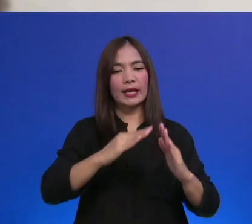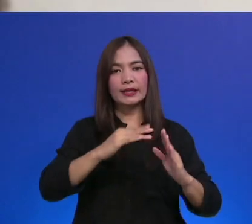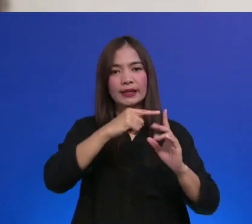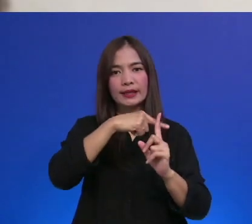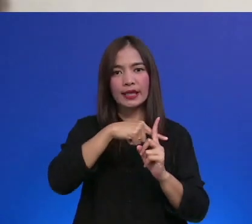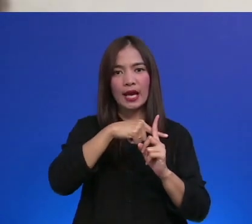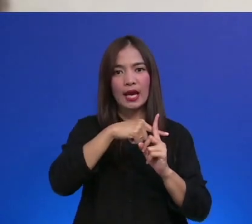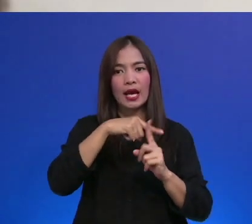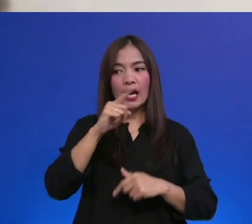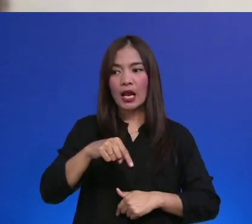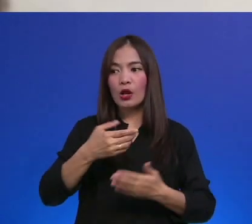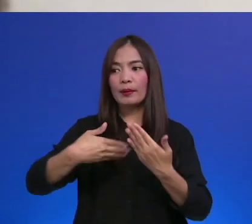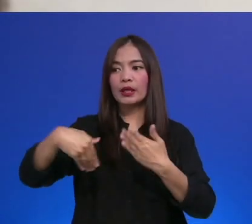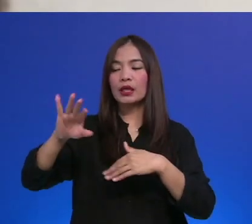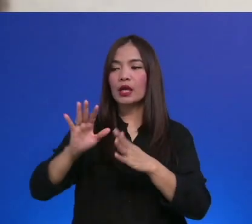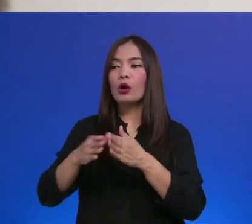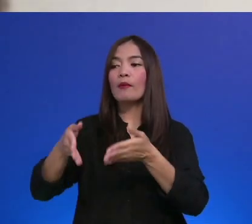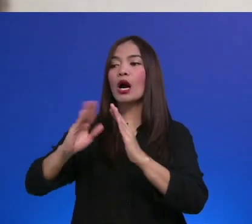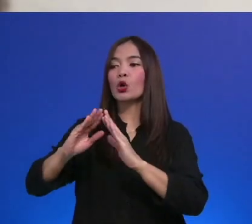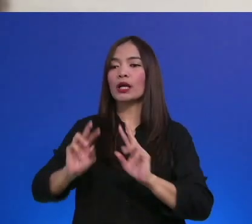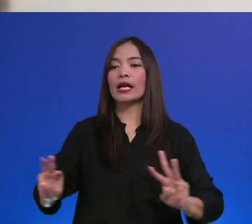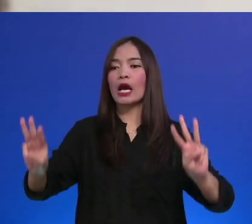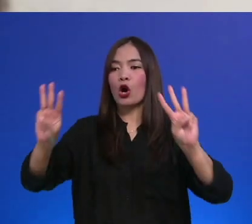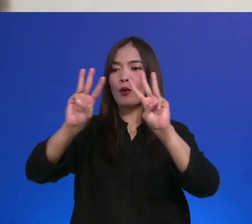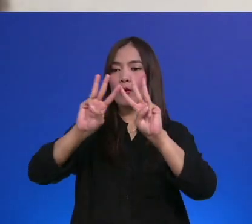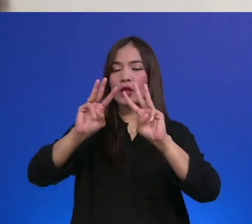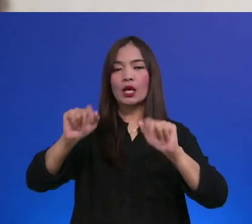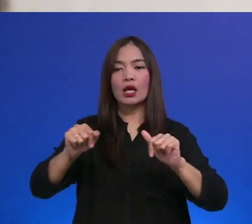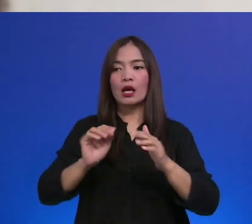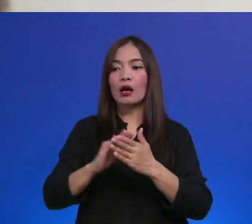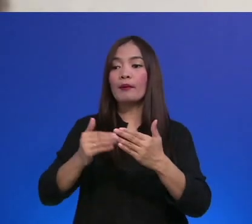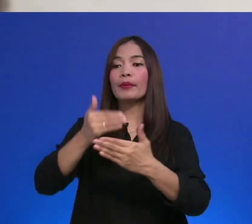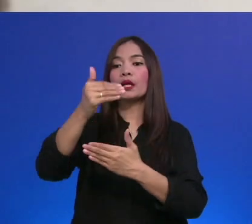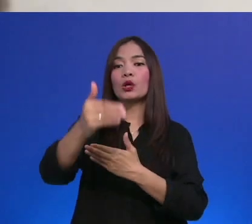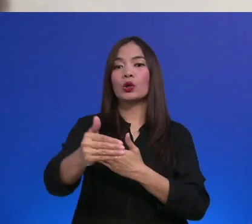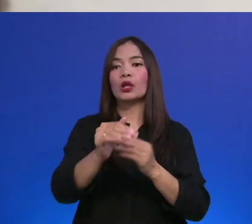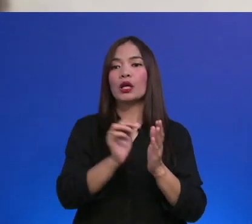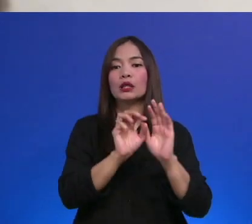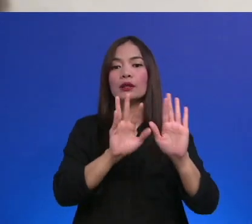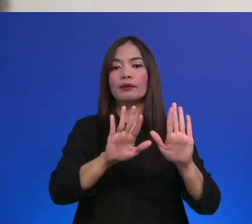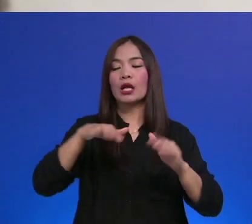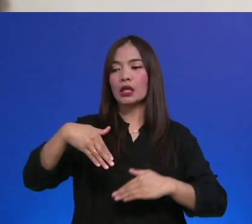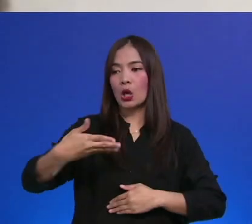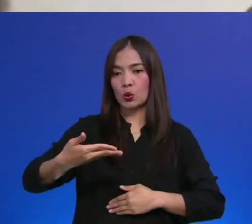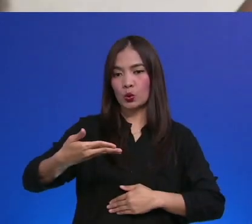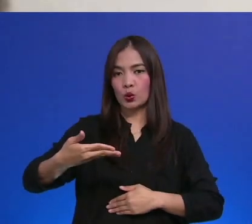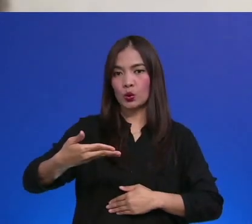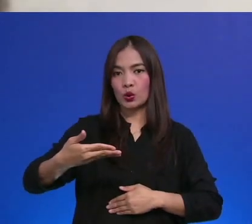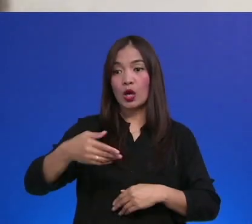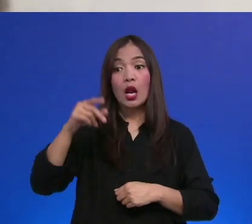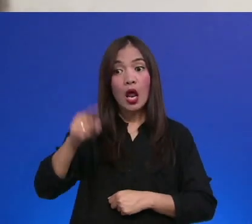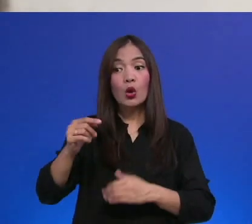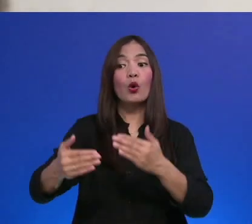lalu berdiri dia buat misteri Lalu ada guncangan berikut 9 tahun kira-kira lalu